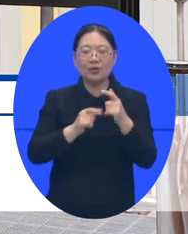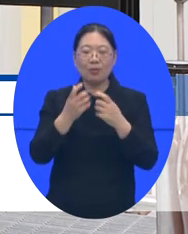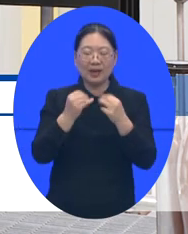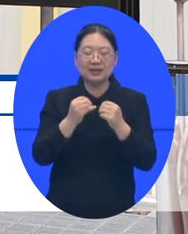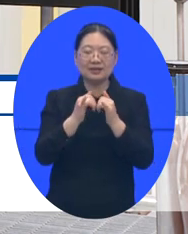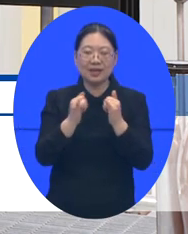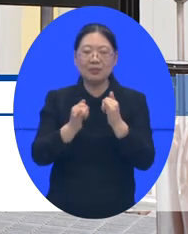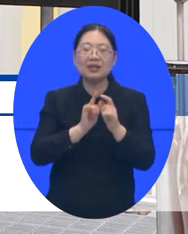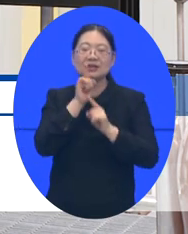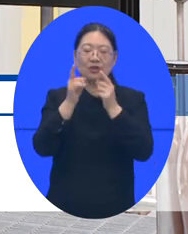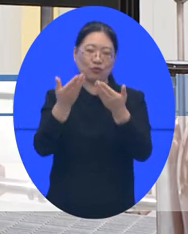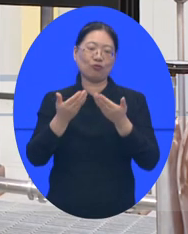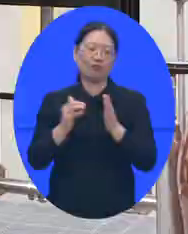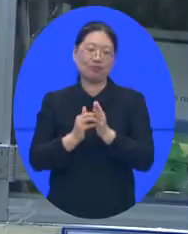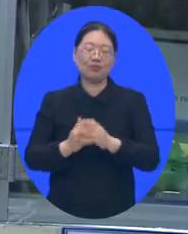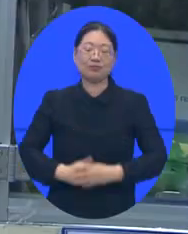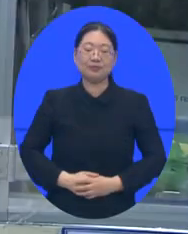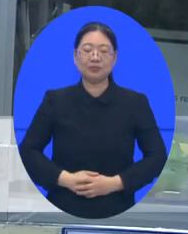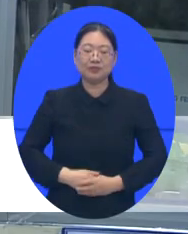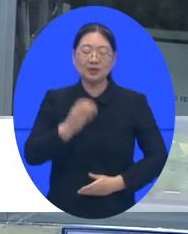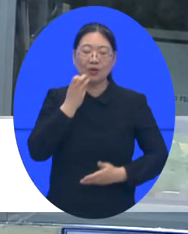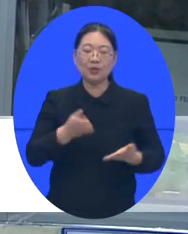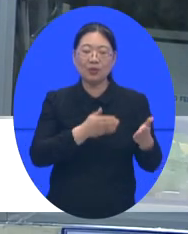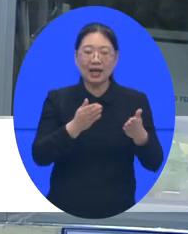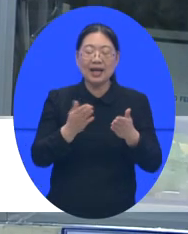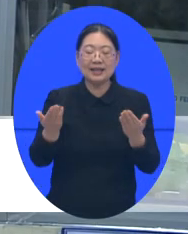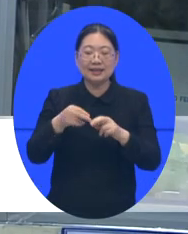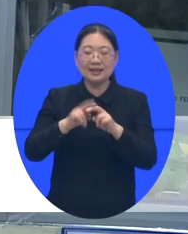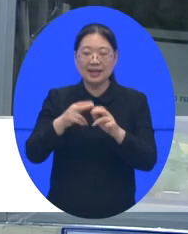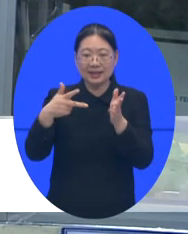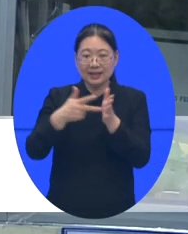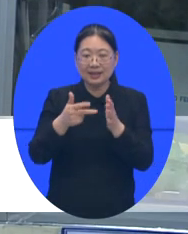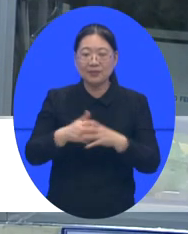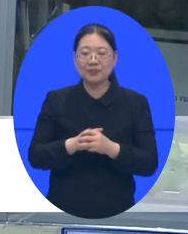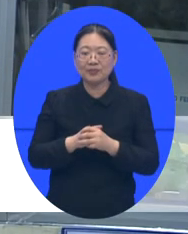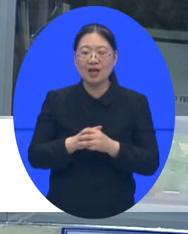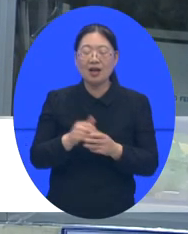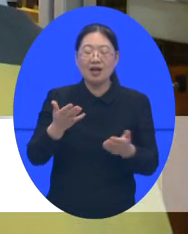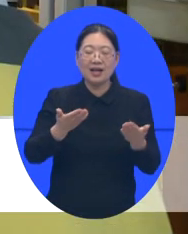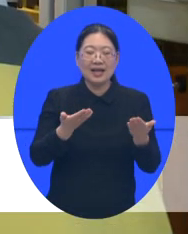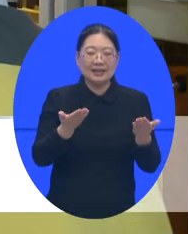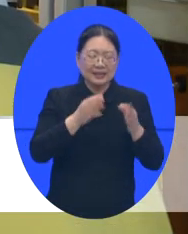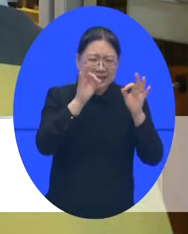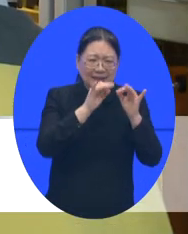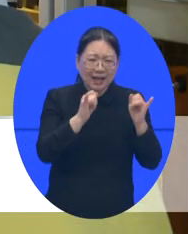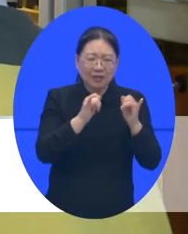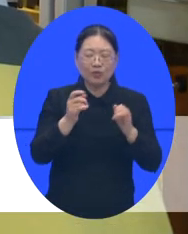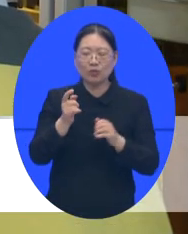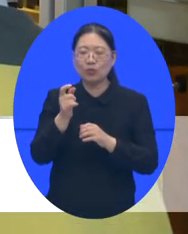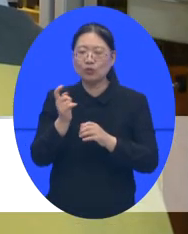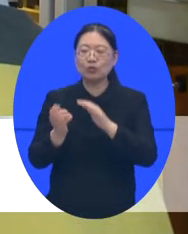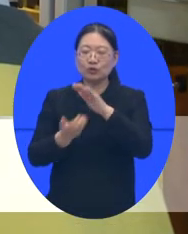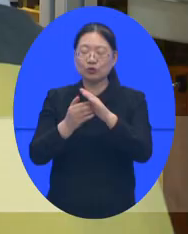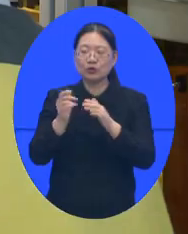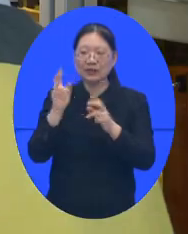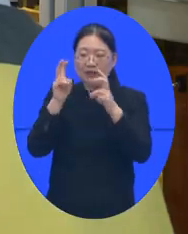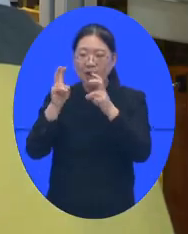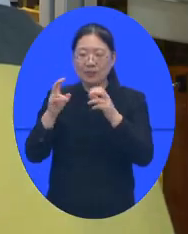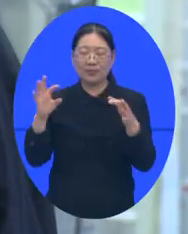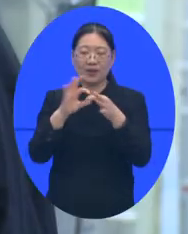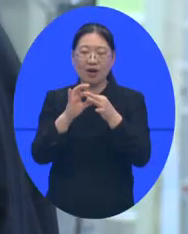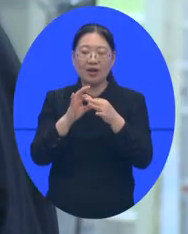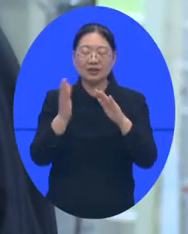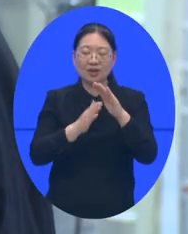훨씬 더 많은 인원들이 지원을 해줬습니다. 경기도와 경기도 일자리재단은 구직 청년과 우수 중소기업을 연결해